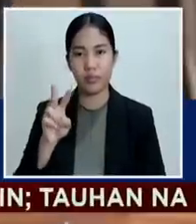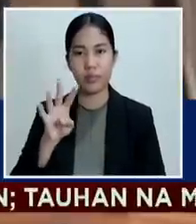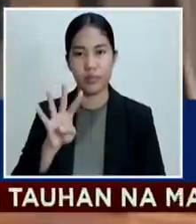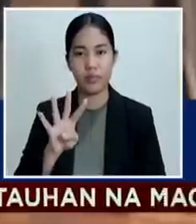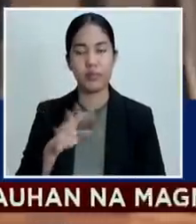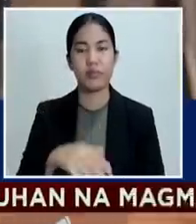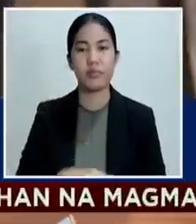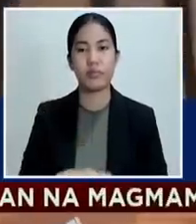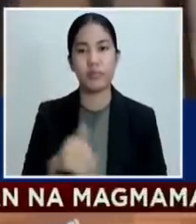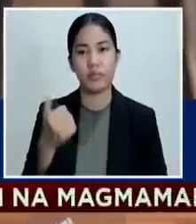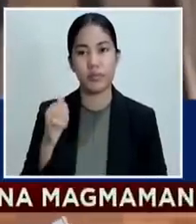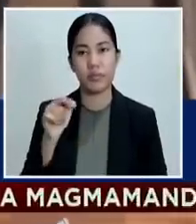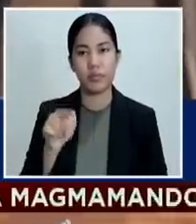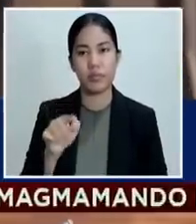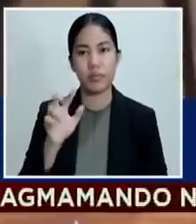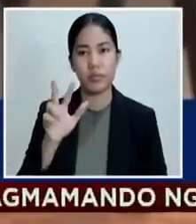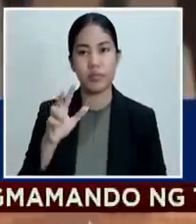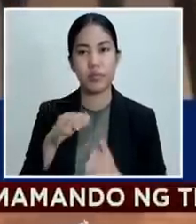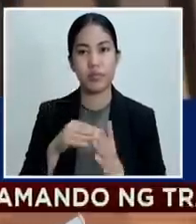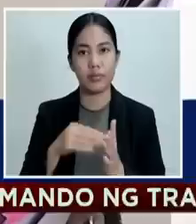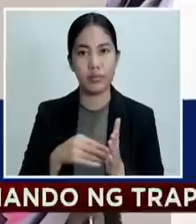10.3 billion.